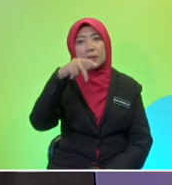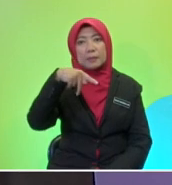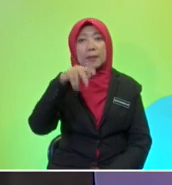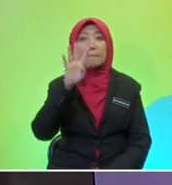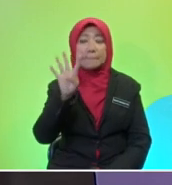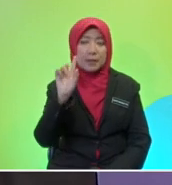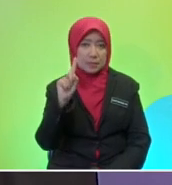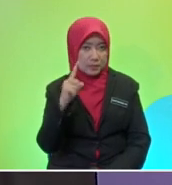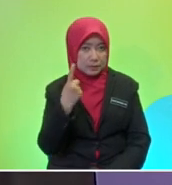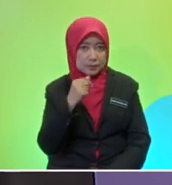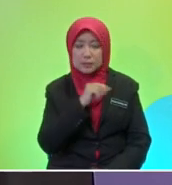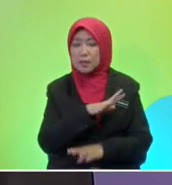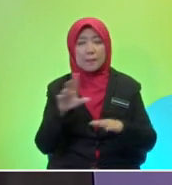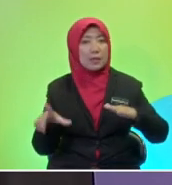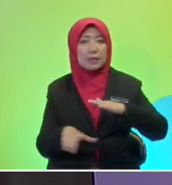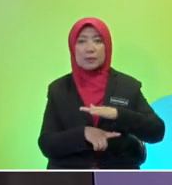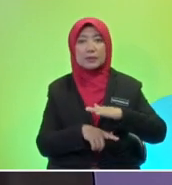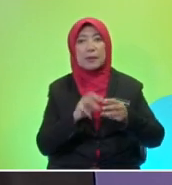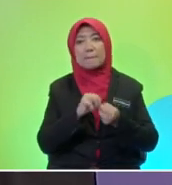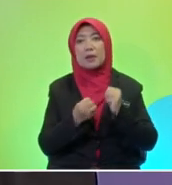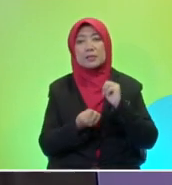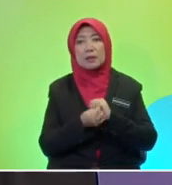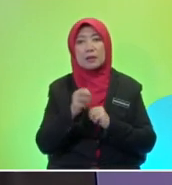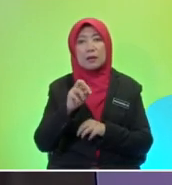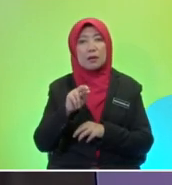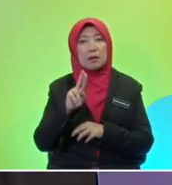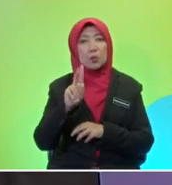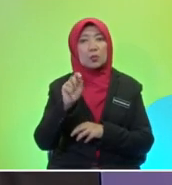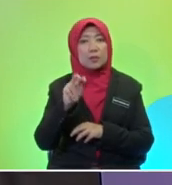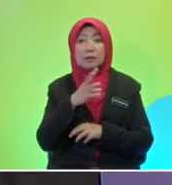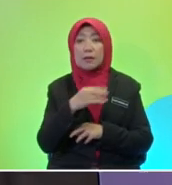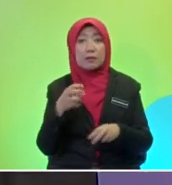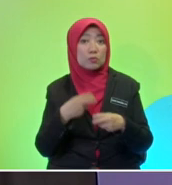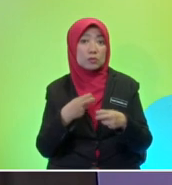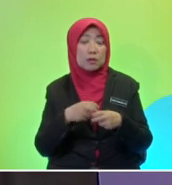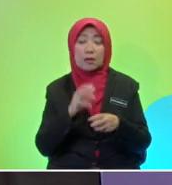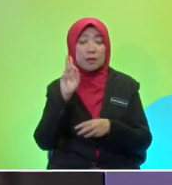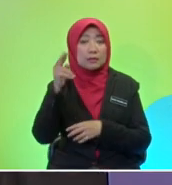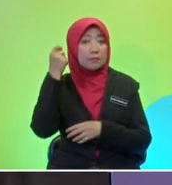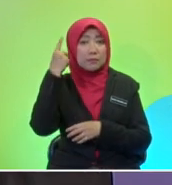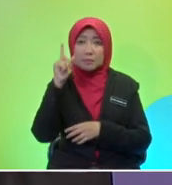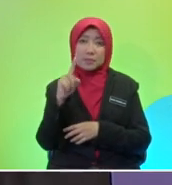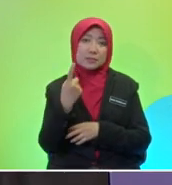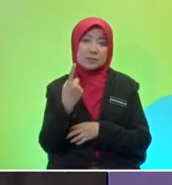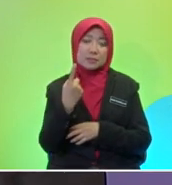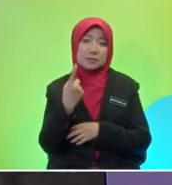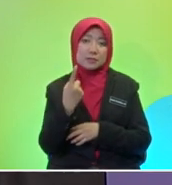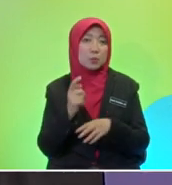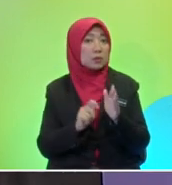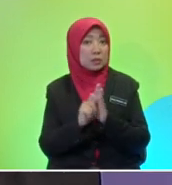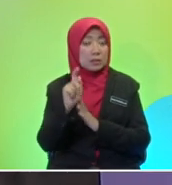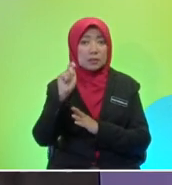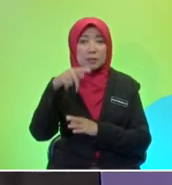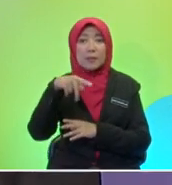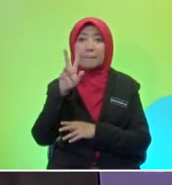karena dia tidak melibatkan masalah rutin pemahaman saja jadi paling tinggi adalah